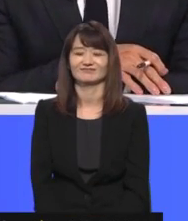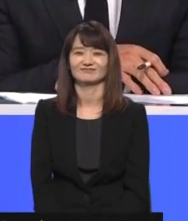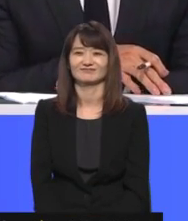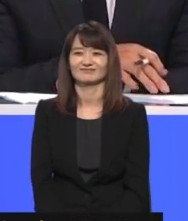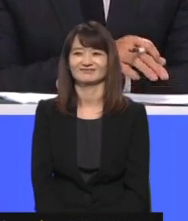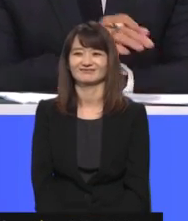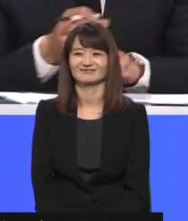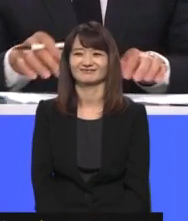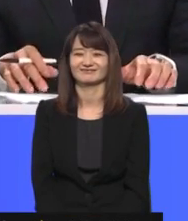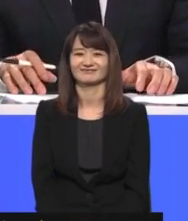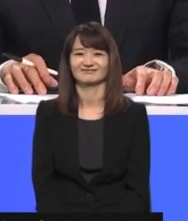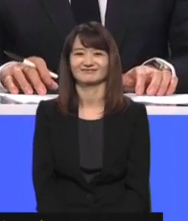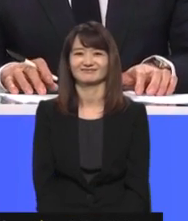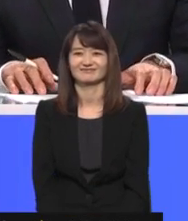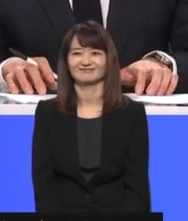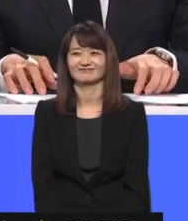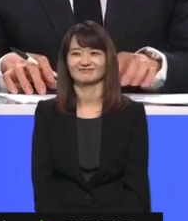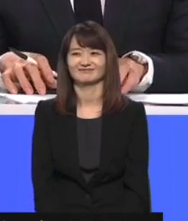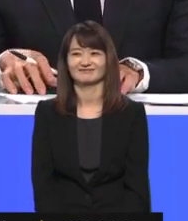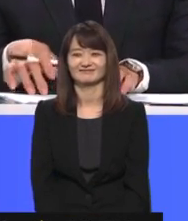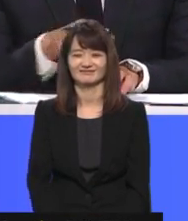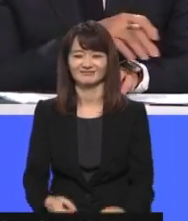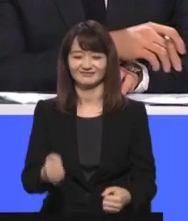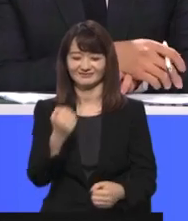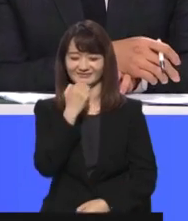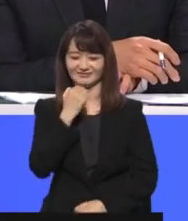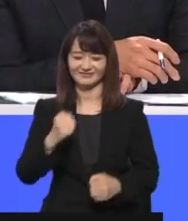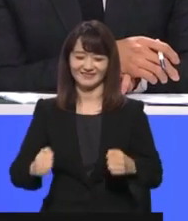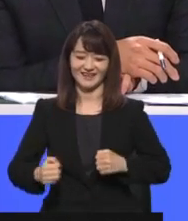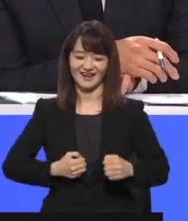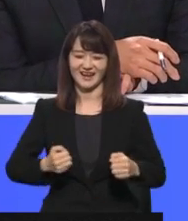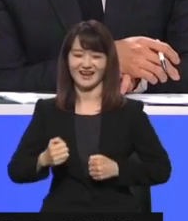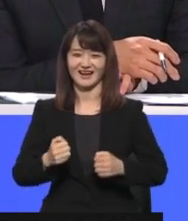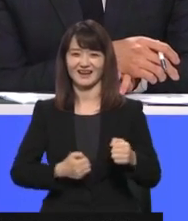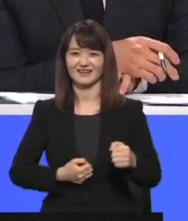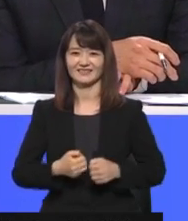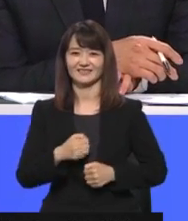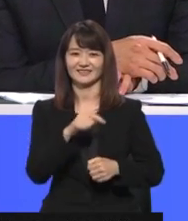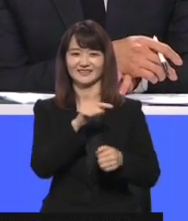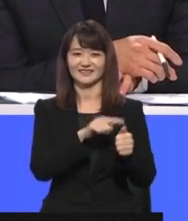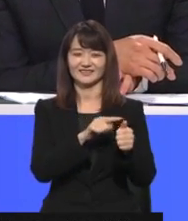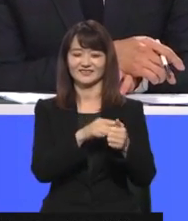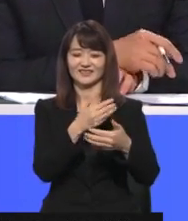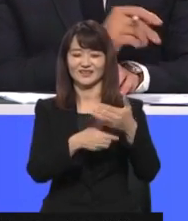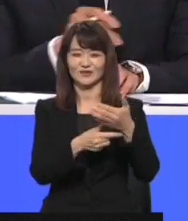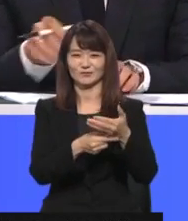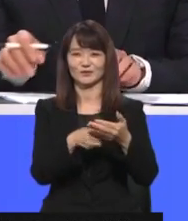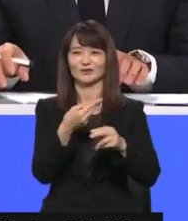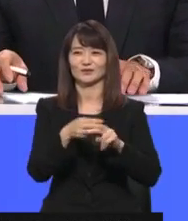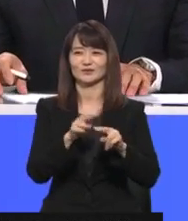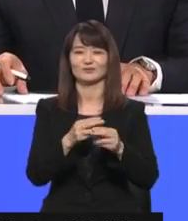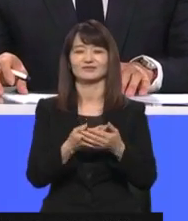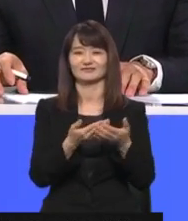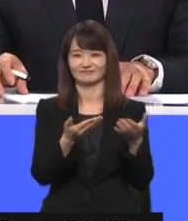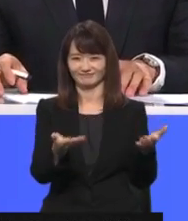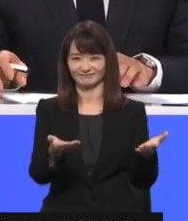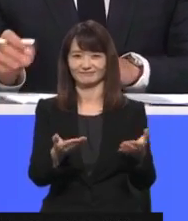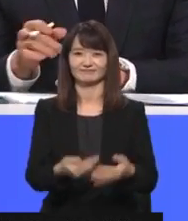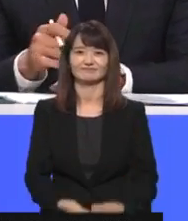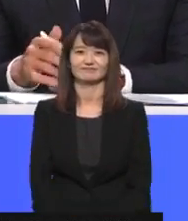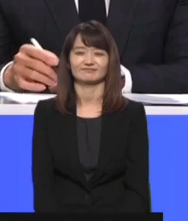가장 크게 더 줬으니까 그분은 영업소 운영을 해봤습니다 내 소위 님 백종원 님 덕분에 해요 그래서 2장 들어갑니다